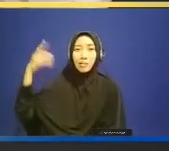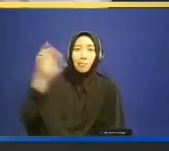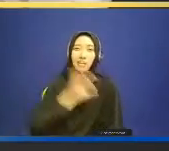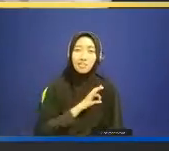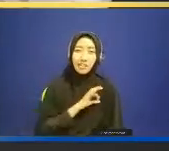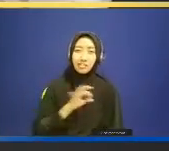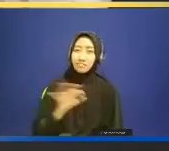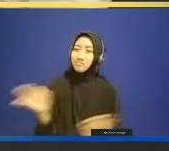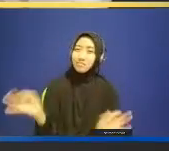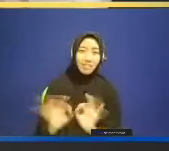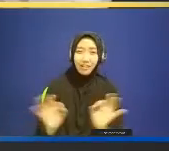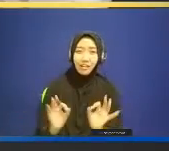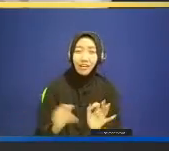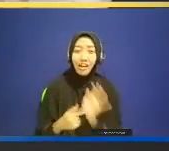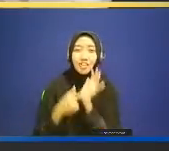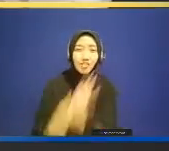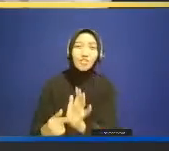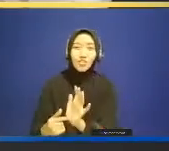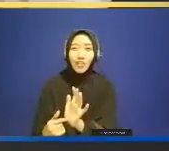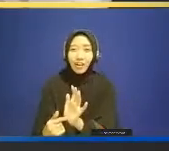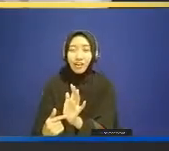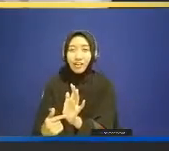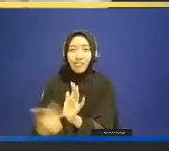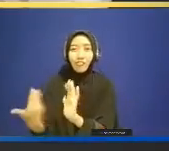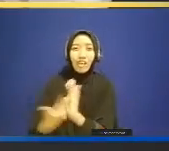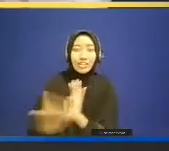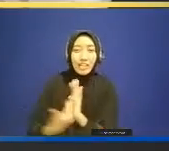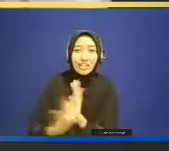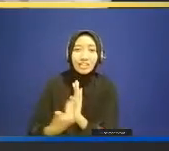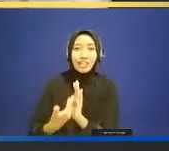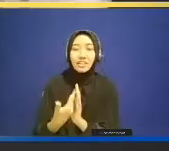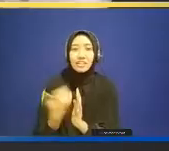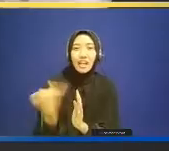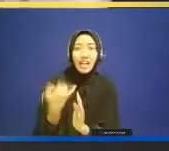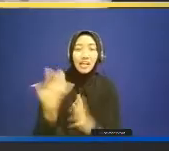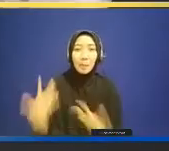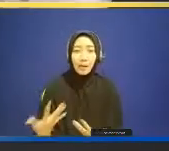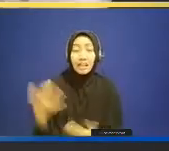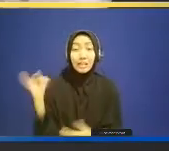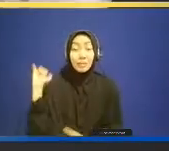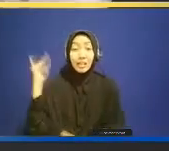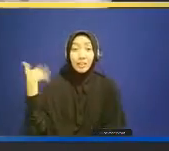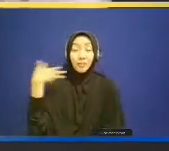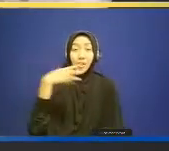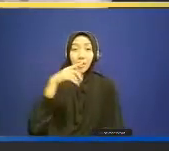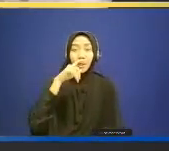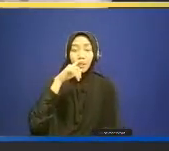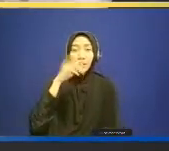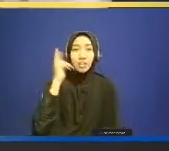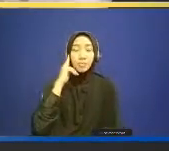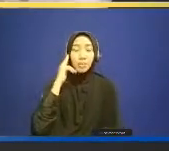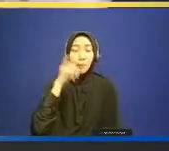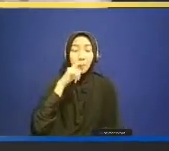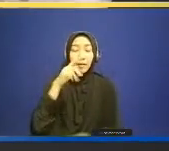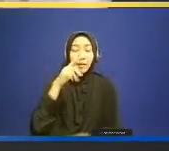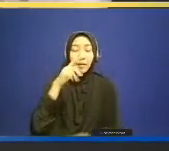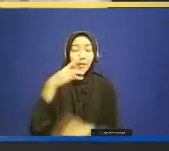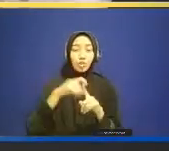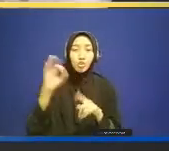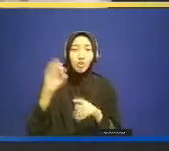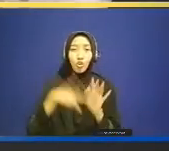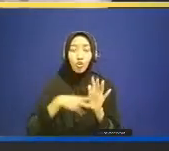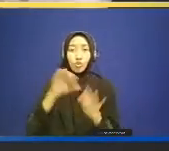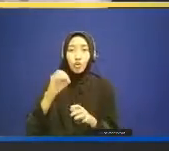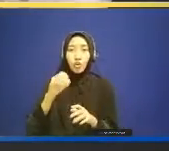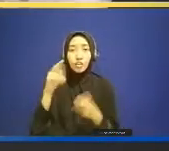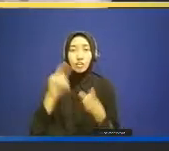itu Tunjukkan konsekuensi-konsekuensi Hai seperti dulu Pak Boediono dan Sri Mulyani itu